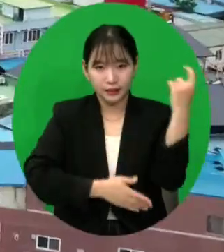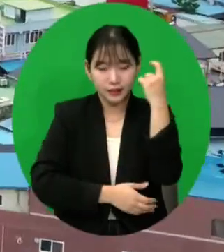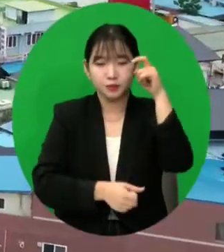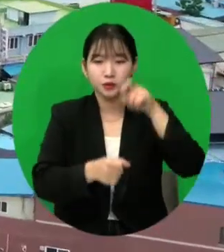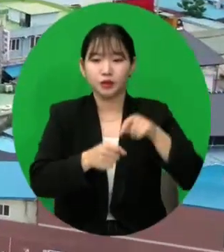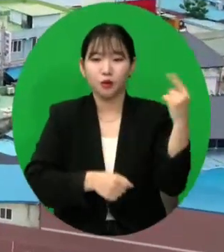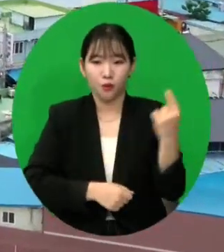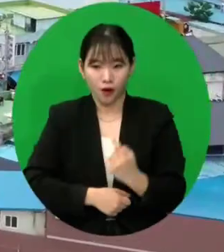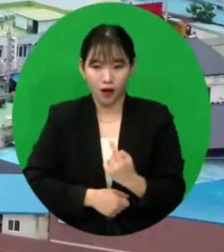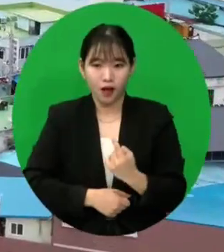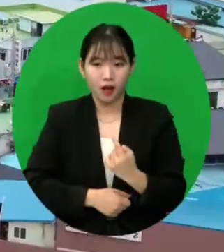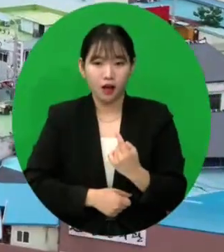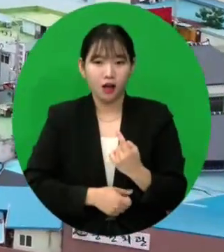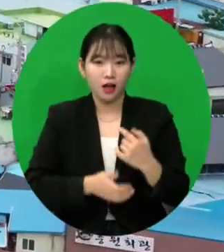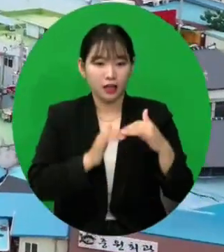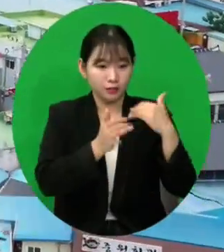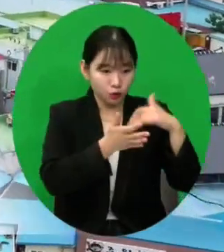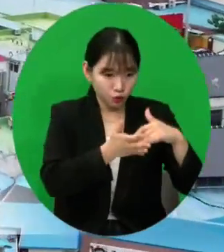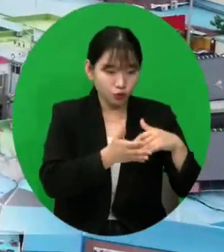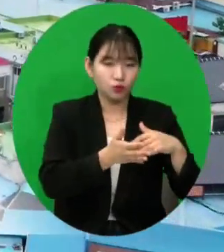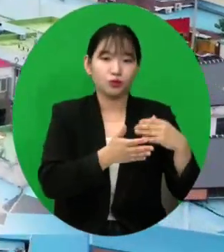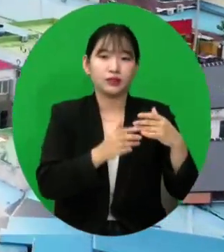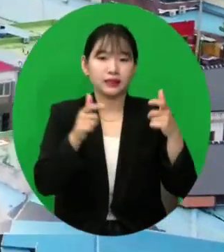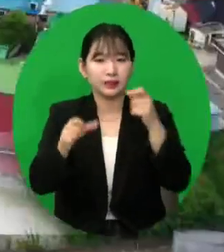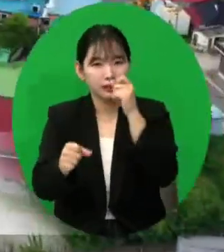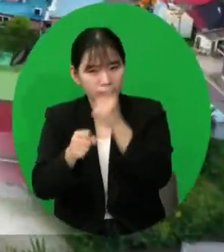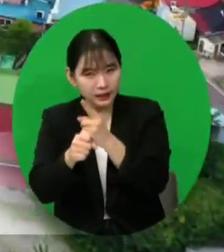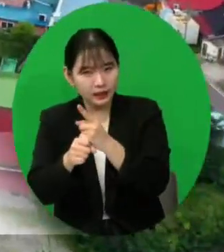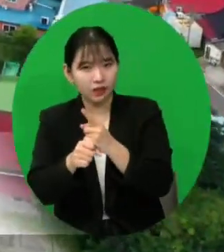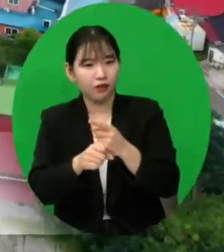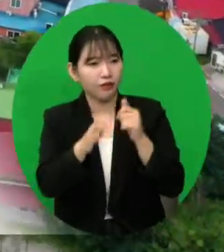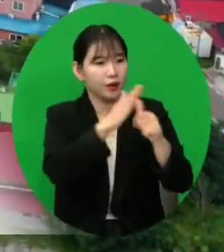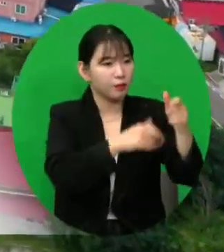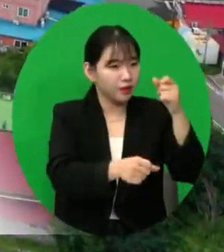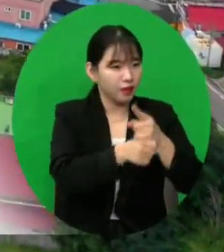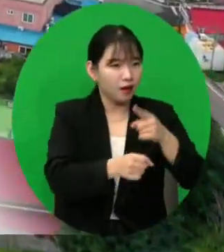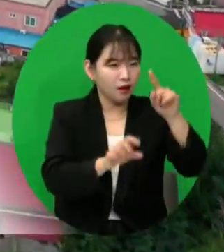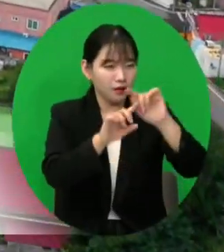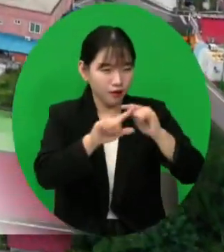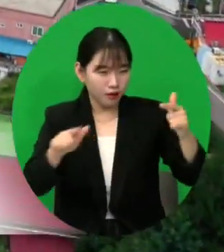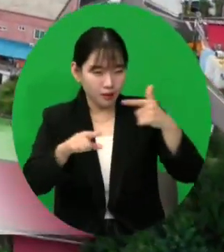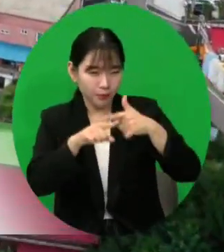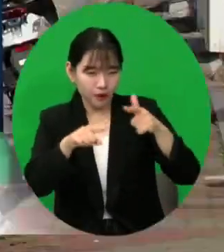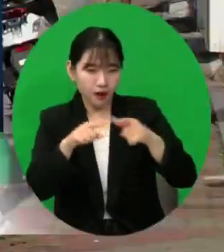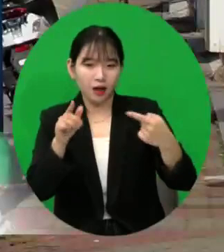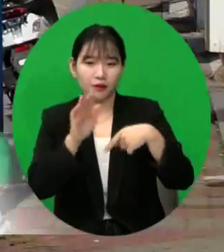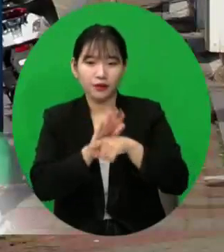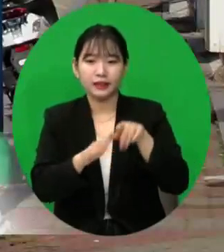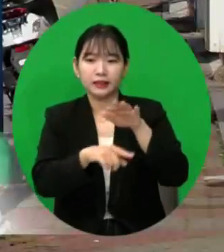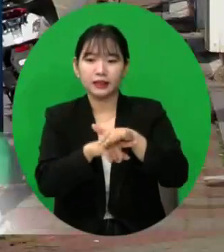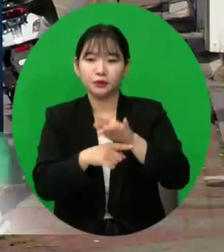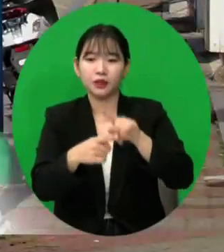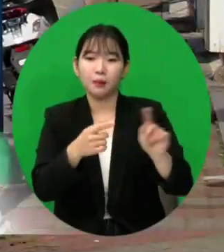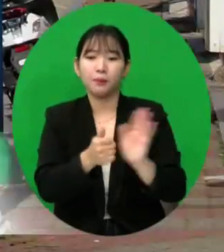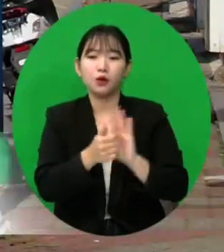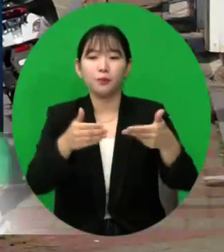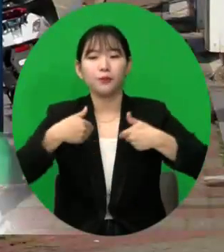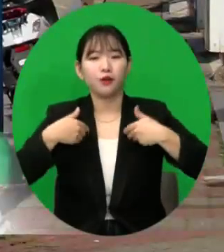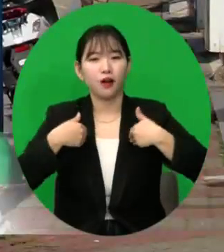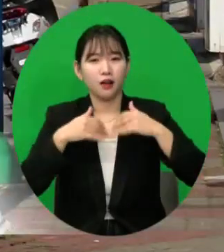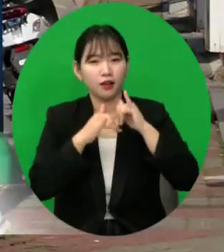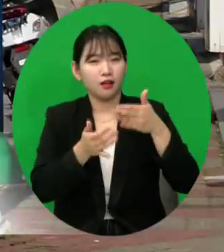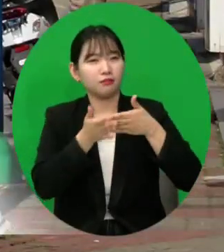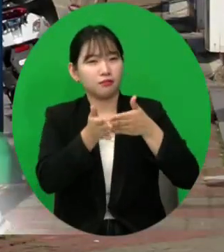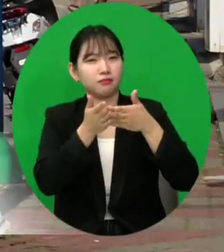위해서였습니다. 인구수 뿐만이 아닌 지역의 특수성과 대표성을 반영하기 위해 농산어촌에 대한 배려가 필요하다는